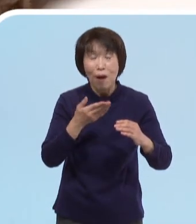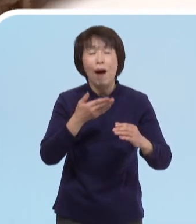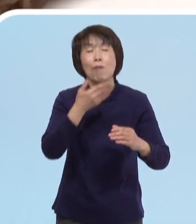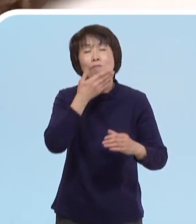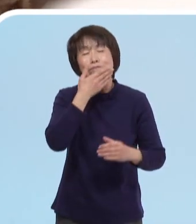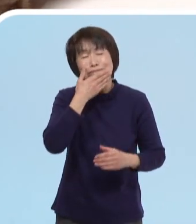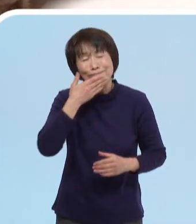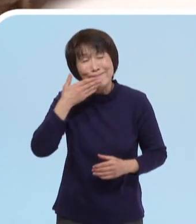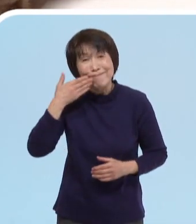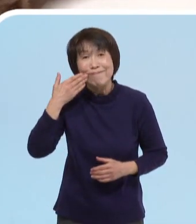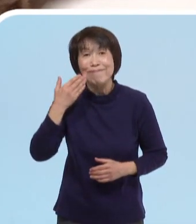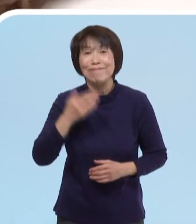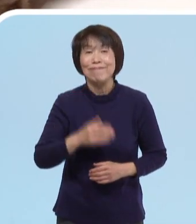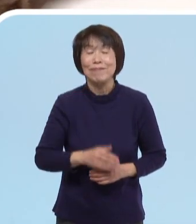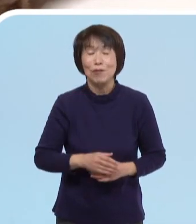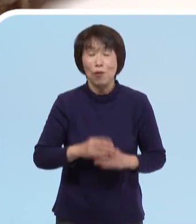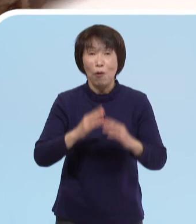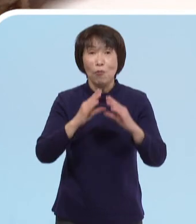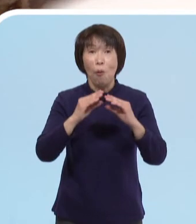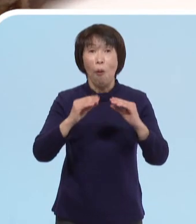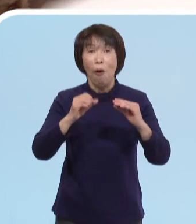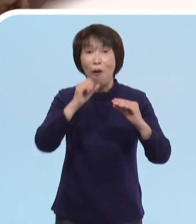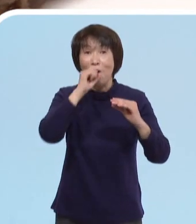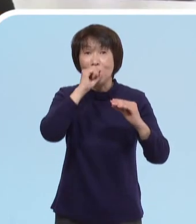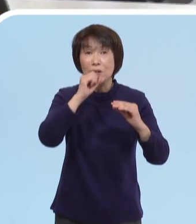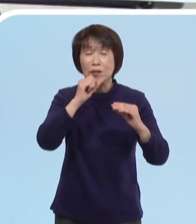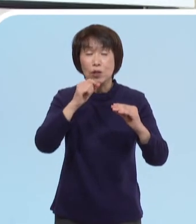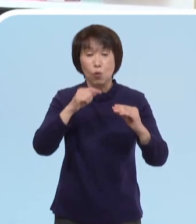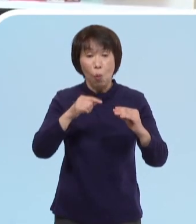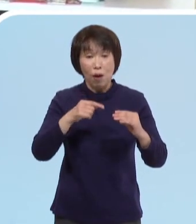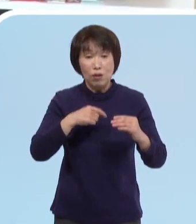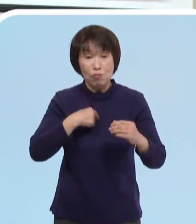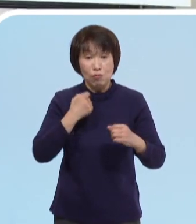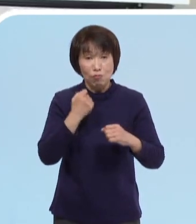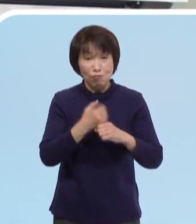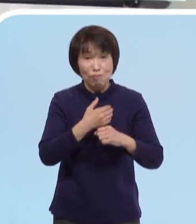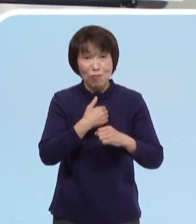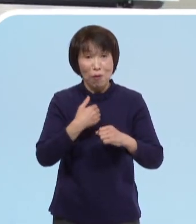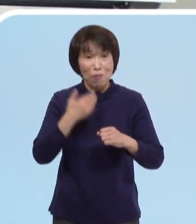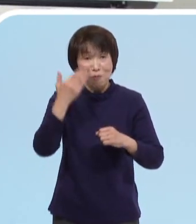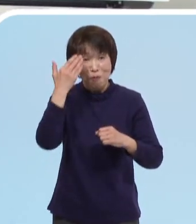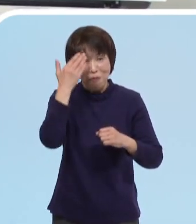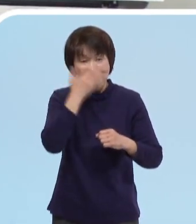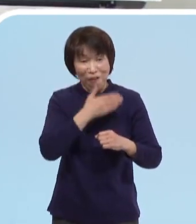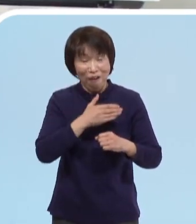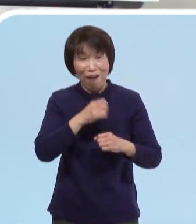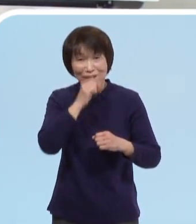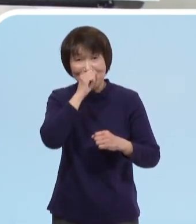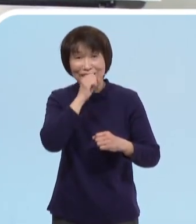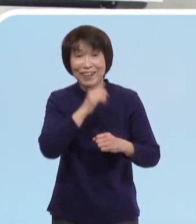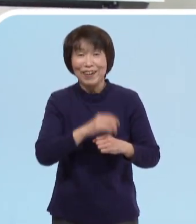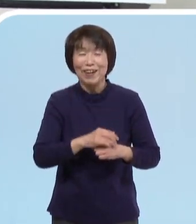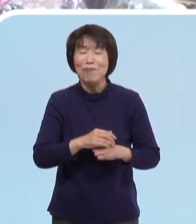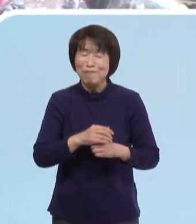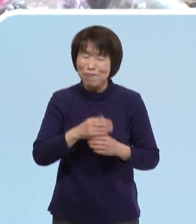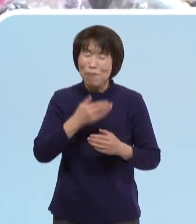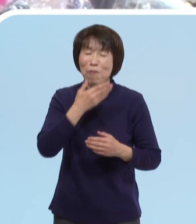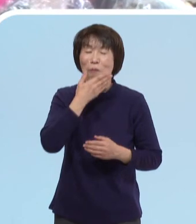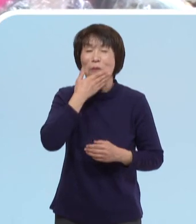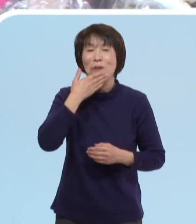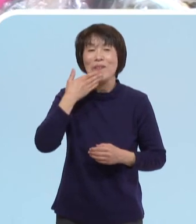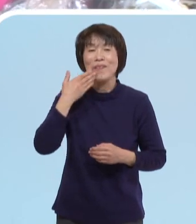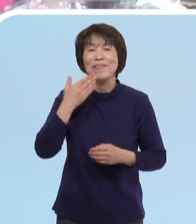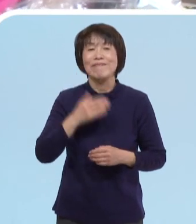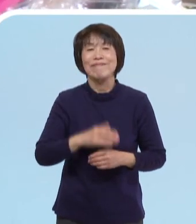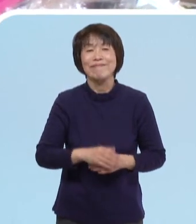美味しい。で、柔らかい。作れるんですね、こんな美味しいの。すごいな。 美味しいです